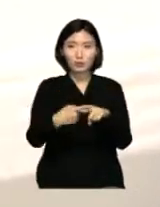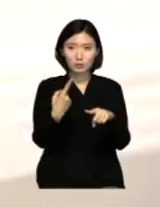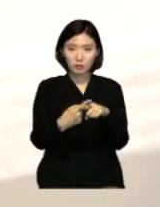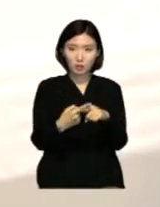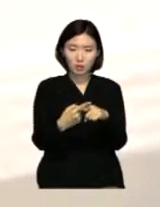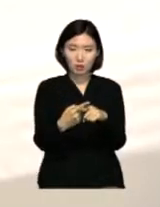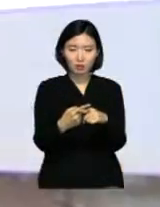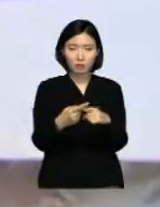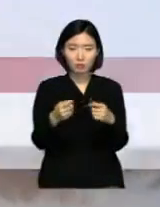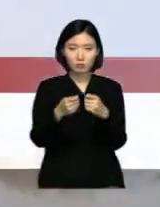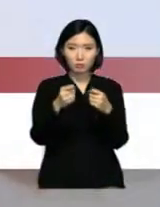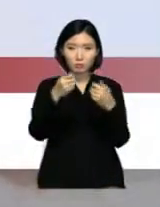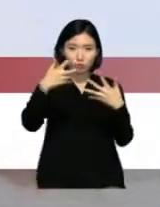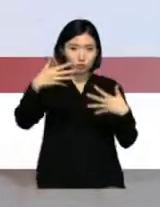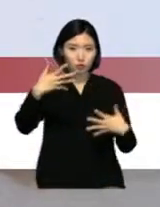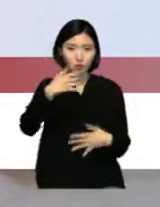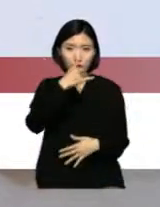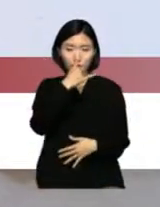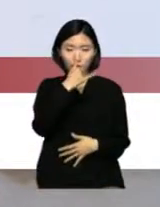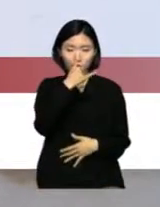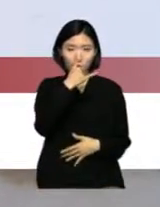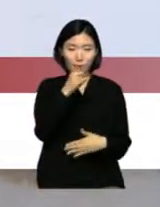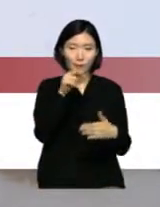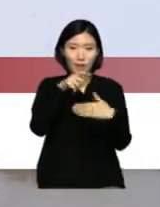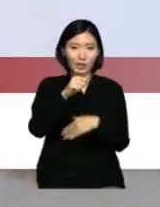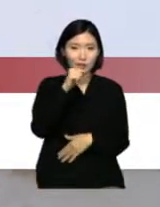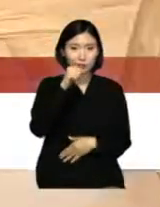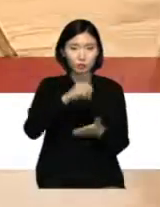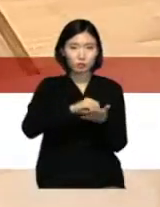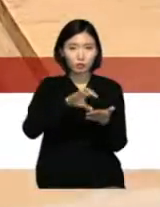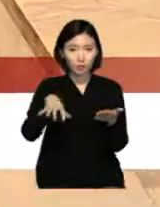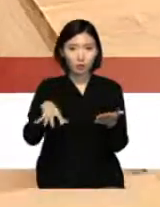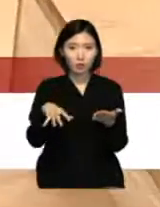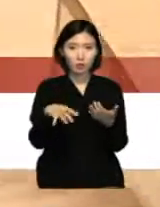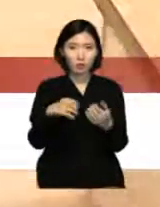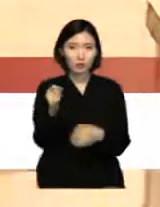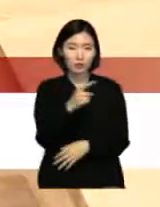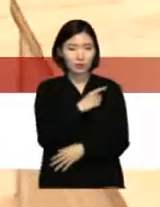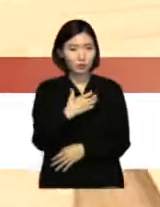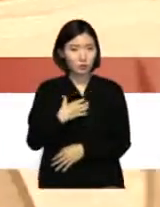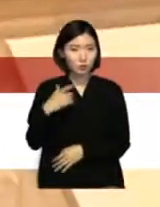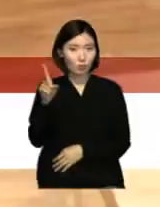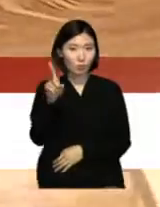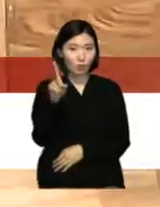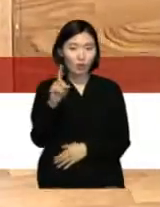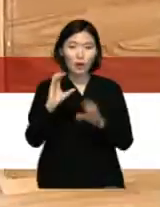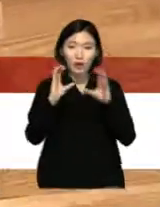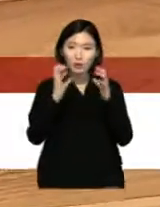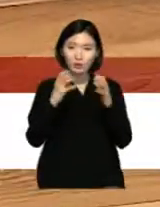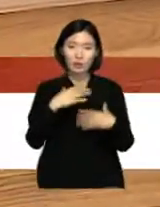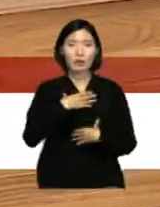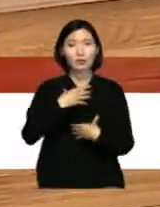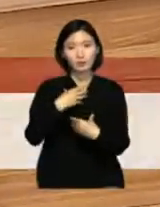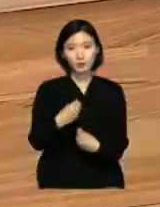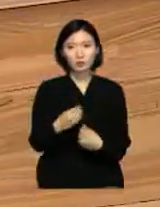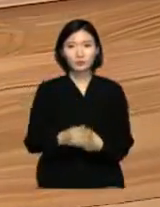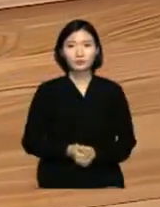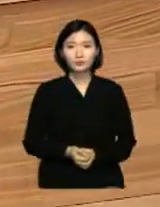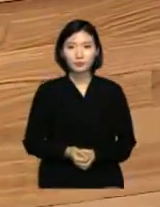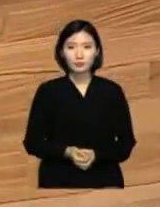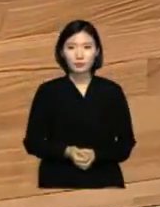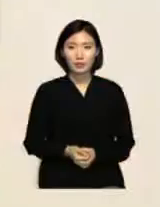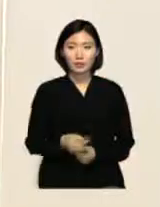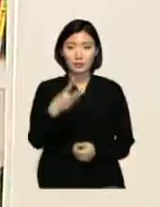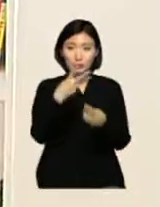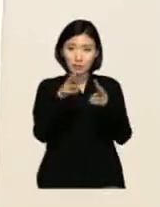책장은 균열이가 있고 바깥쪽 베란다의 철근도 떨어지려 합니다. 가장 염려되는 부분은 아이들의 안전입니다.